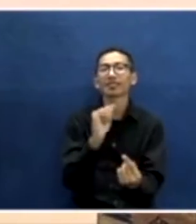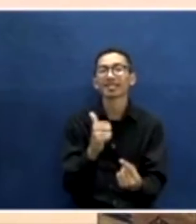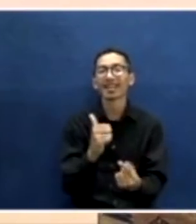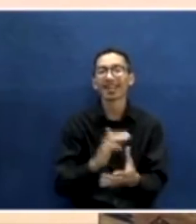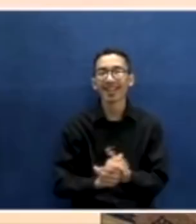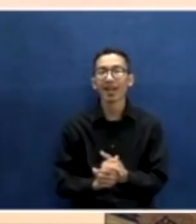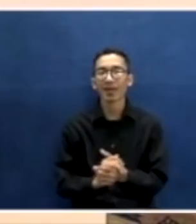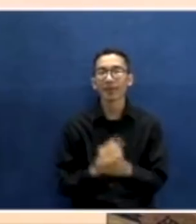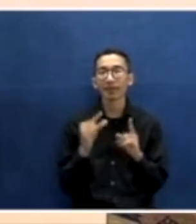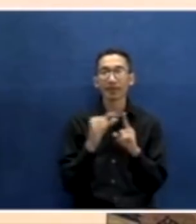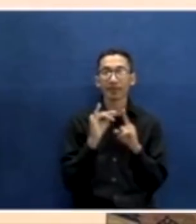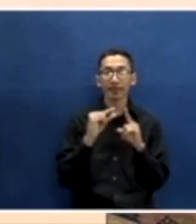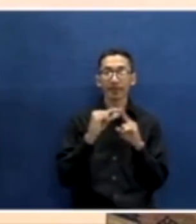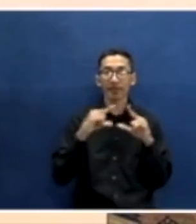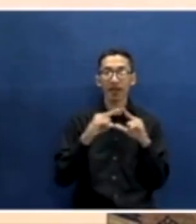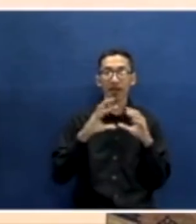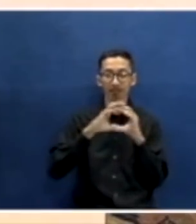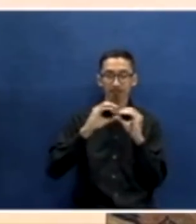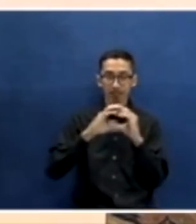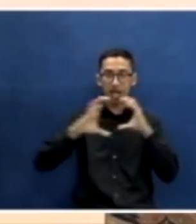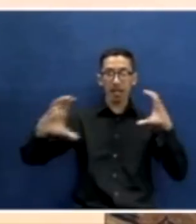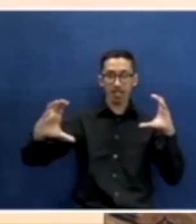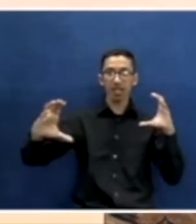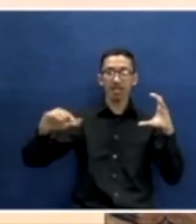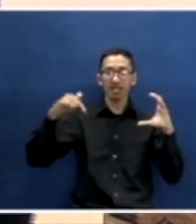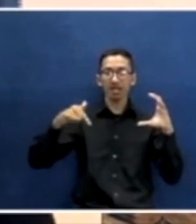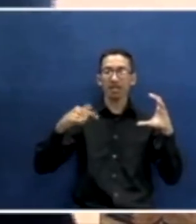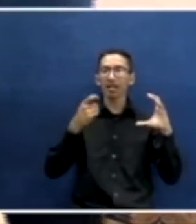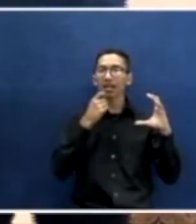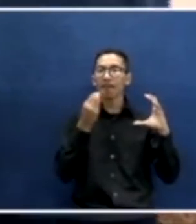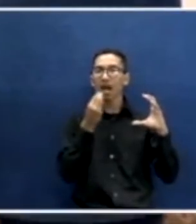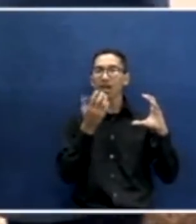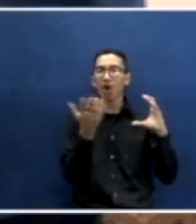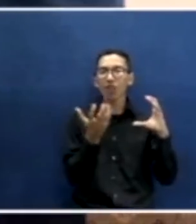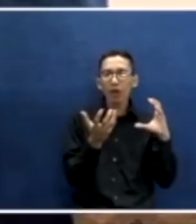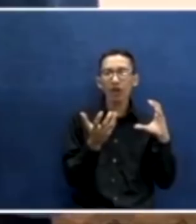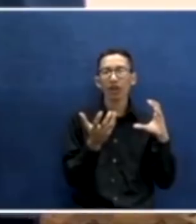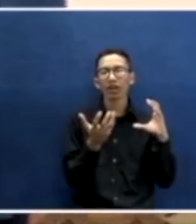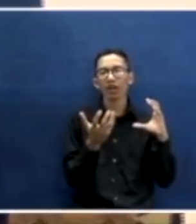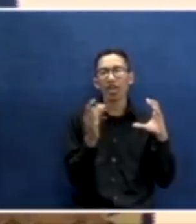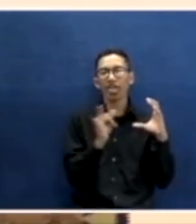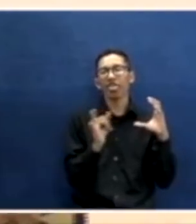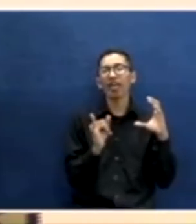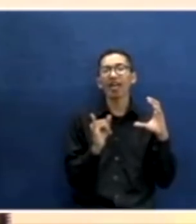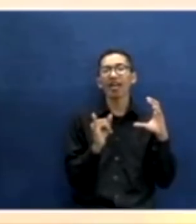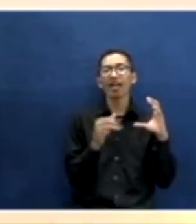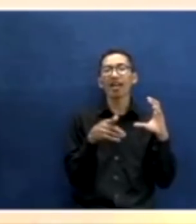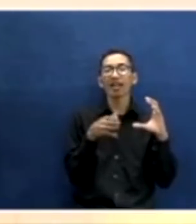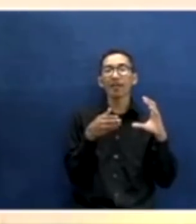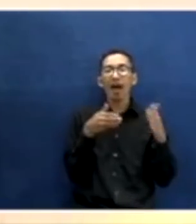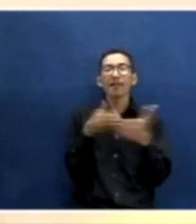paling besar yang berkaitan tentang profesi dan berkaitan tentang makanan kita itu kotor berkarat maka itu akan menyebabkan pipa-pipa yang